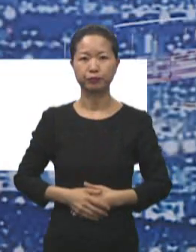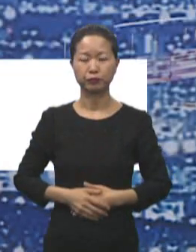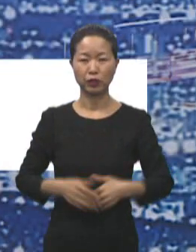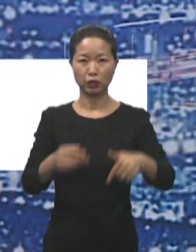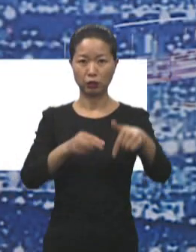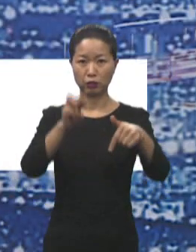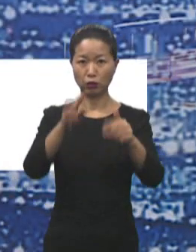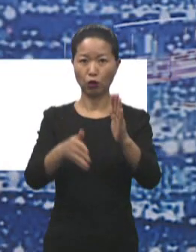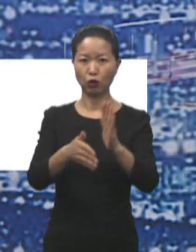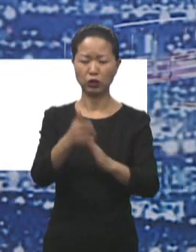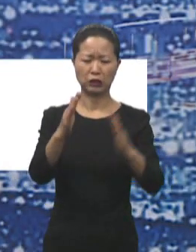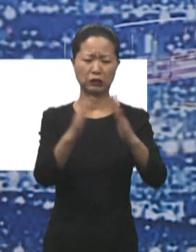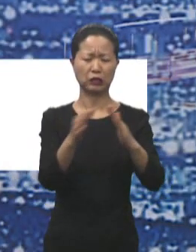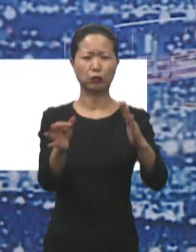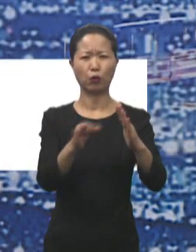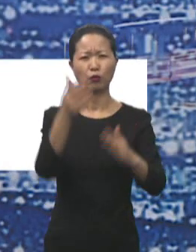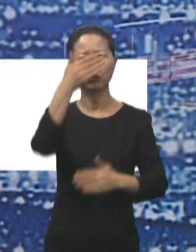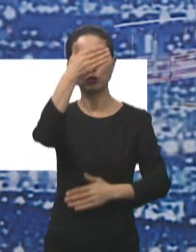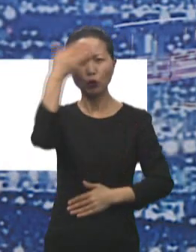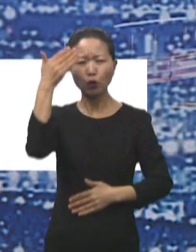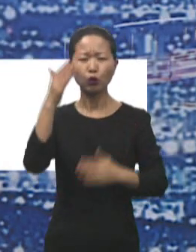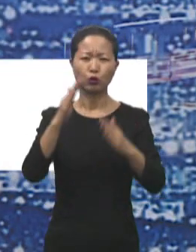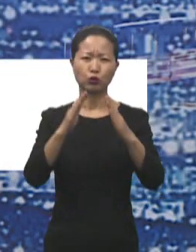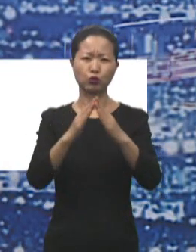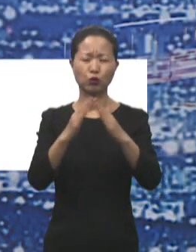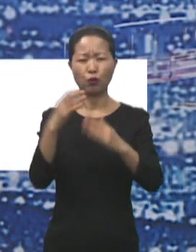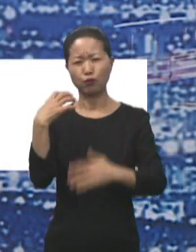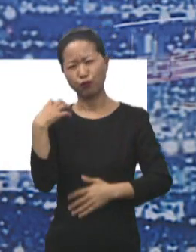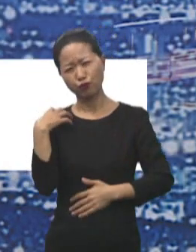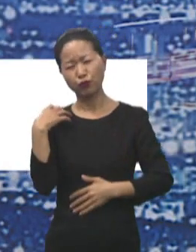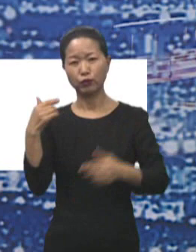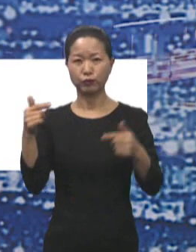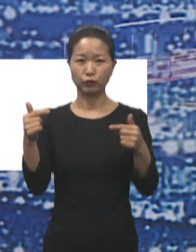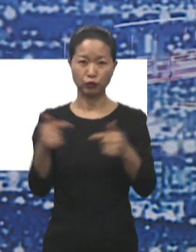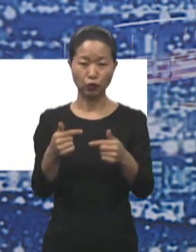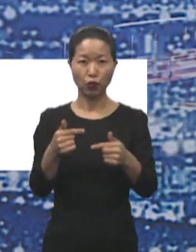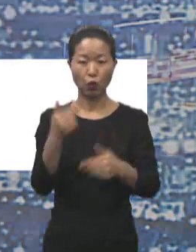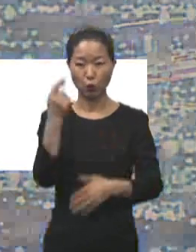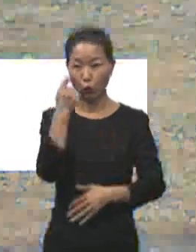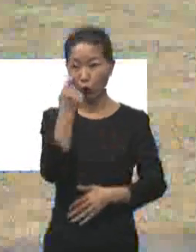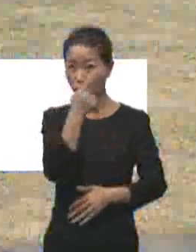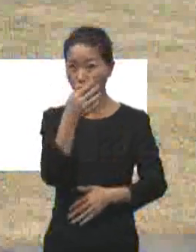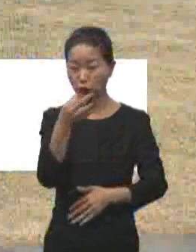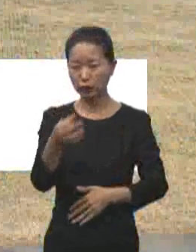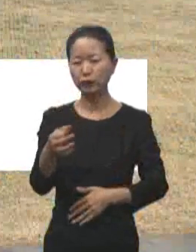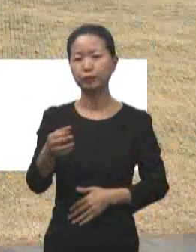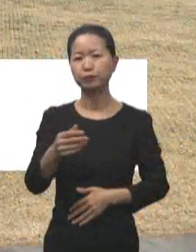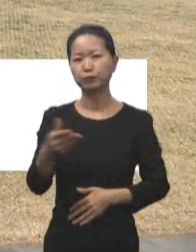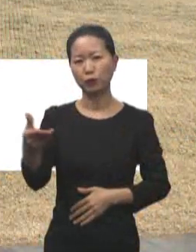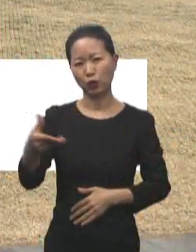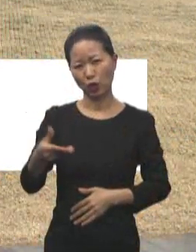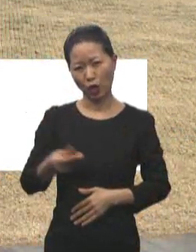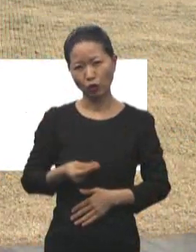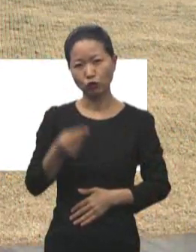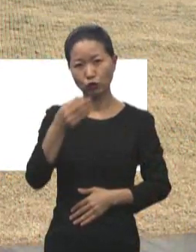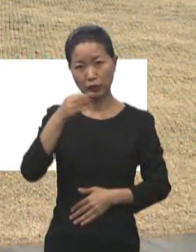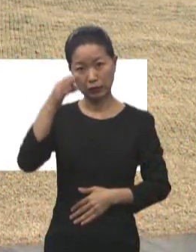인천시가 무주택 청년들의 주거비 부담을 덜고자 임차보증금 대출이자 지원을 확대한다고